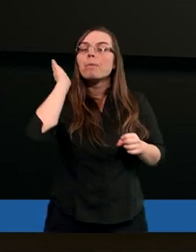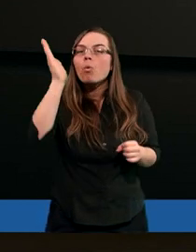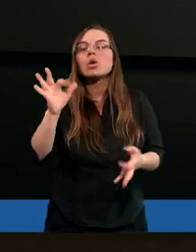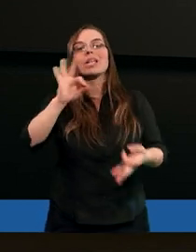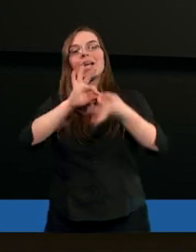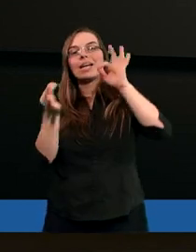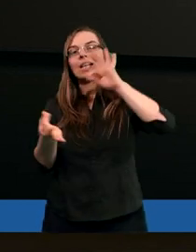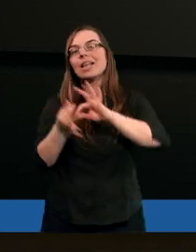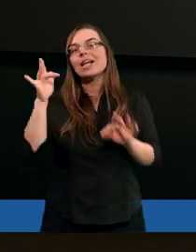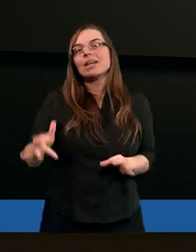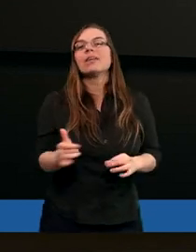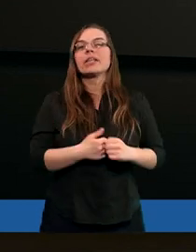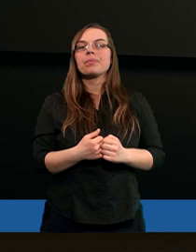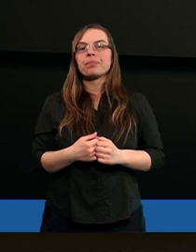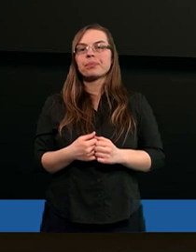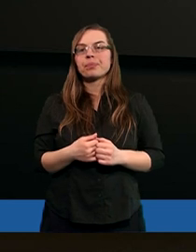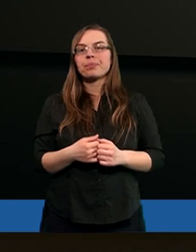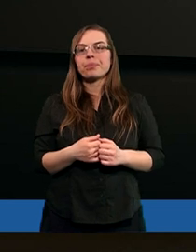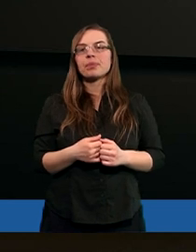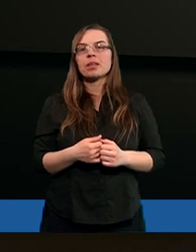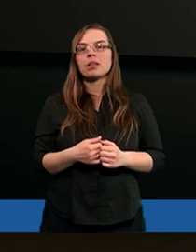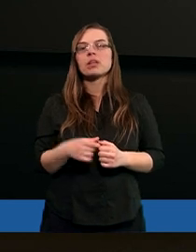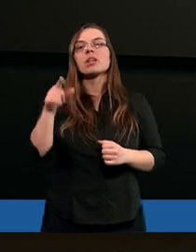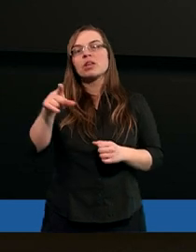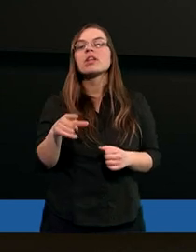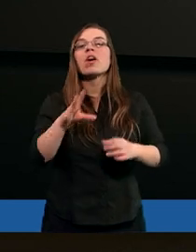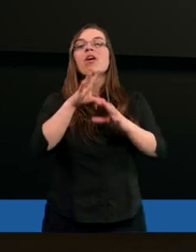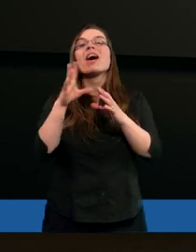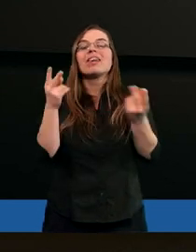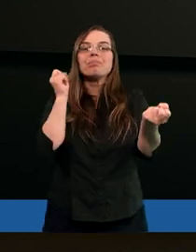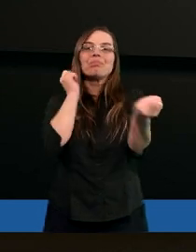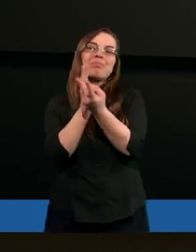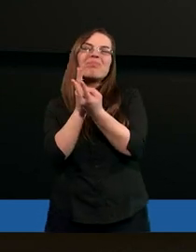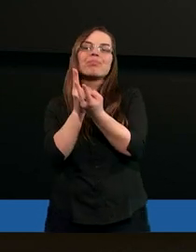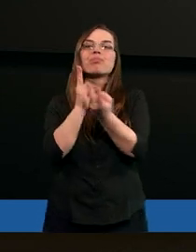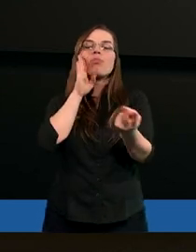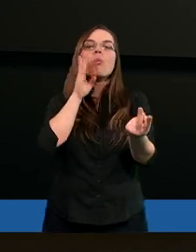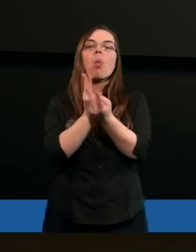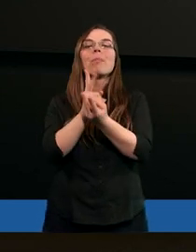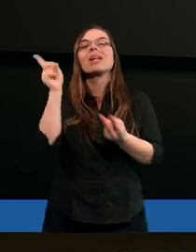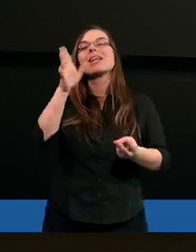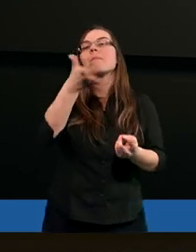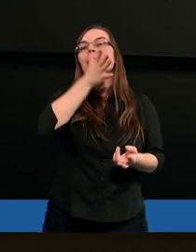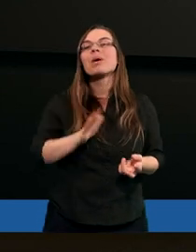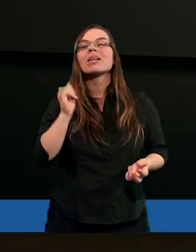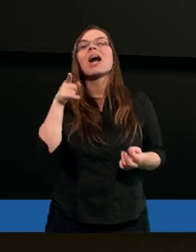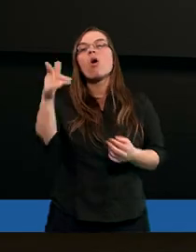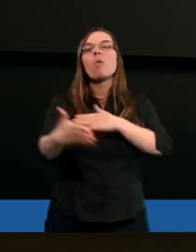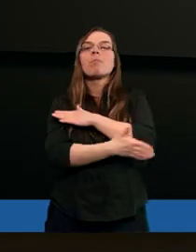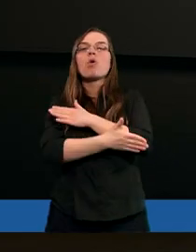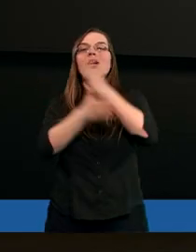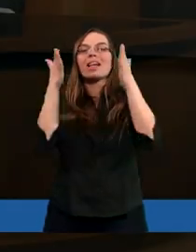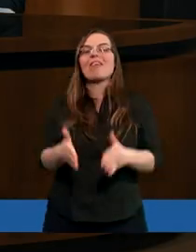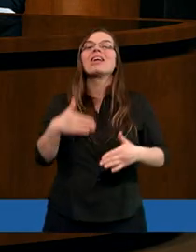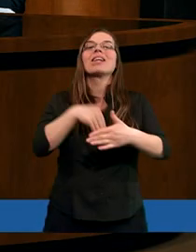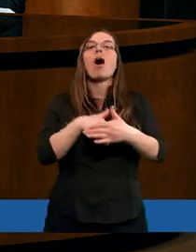gdy zidentyfikowano go z Mesjaszem, no to jaką postawę